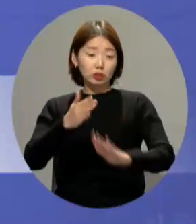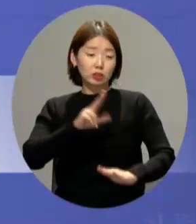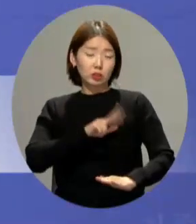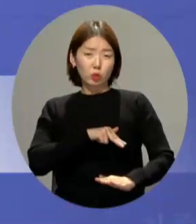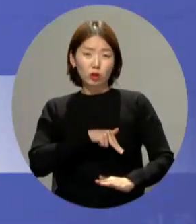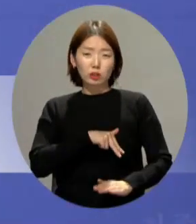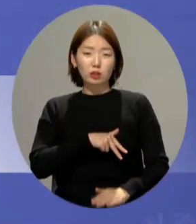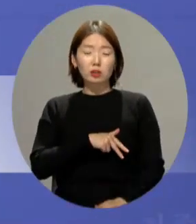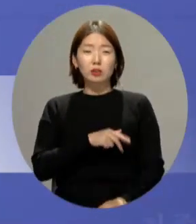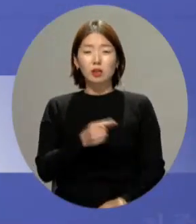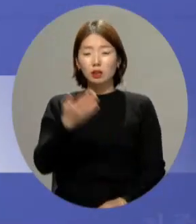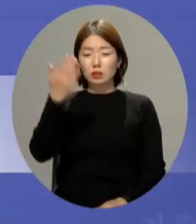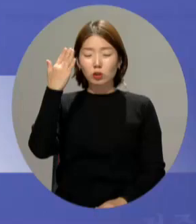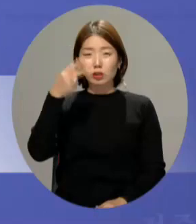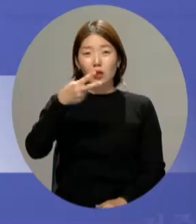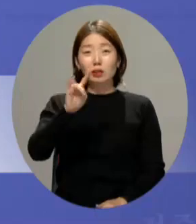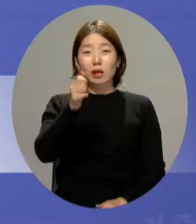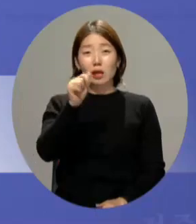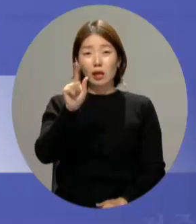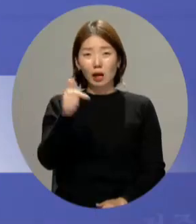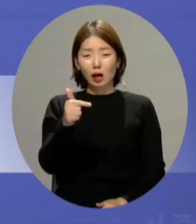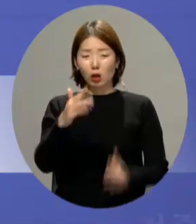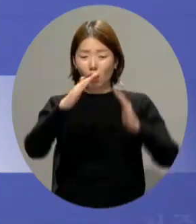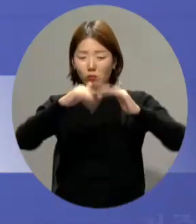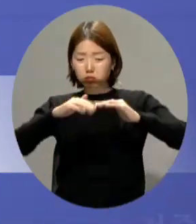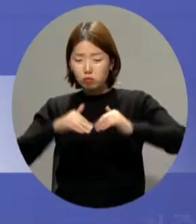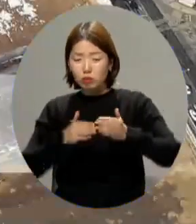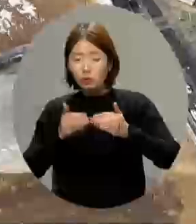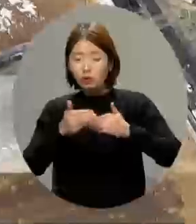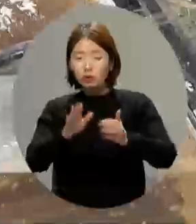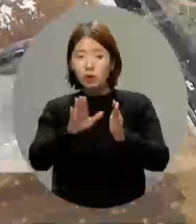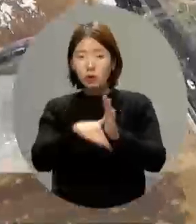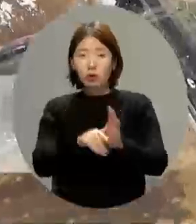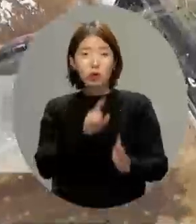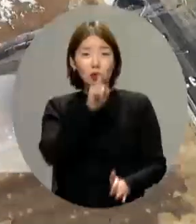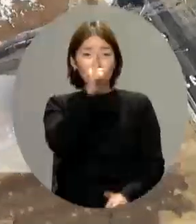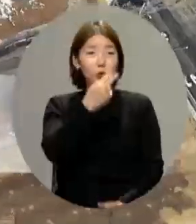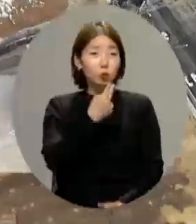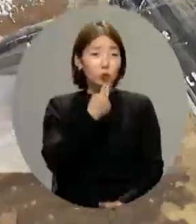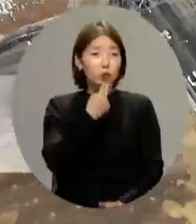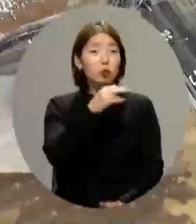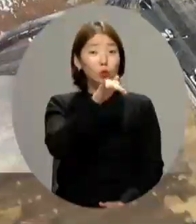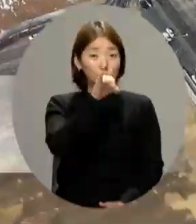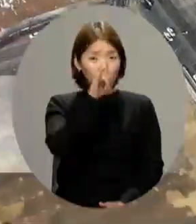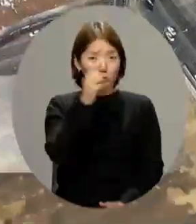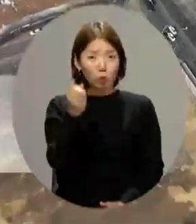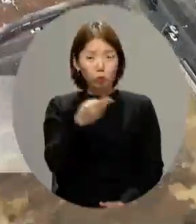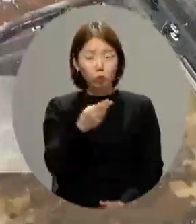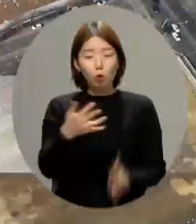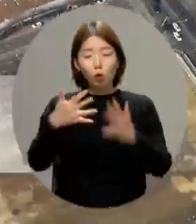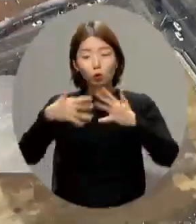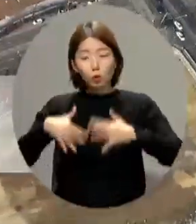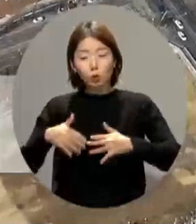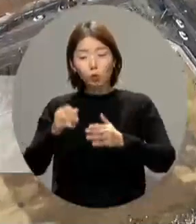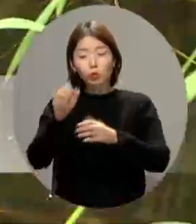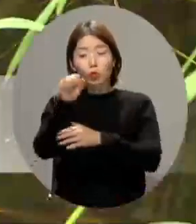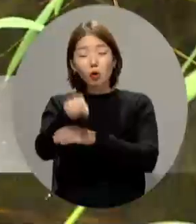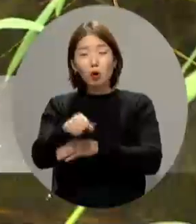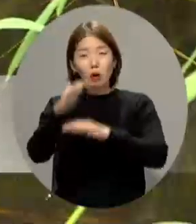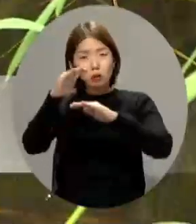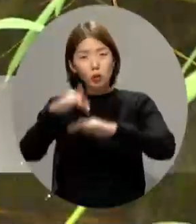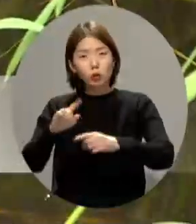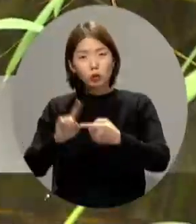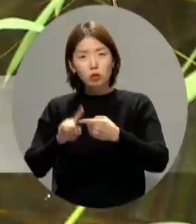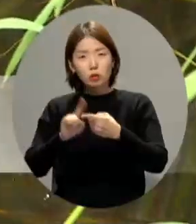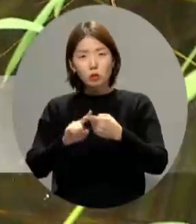자광이 옛 대한방직 부지 폐공장 철거를 진행하면서 착공 신고를 하지 않았을 뿐 아니라 조건부 허가 사항인